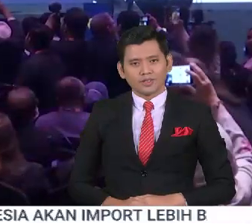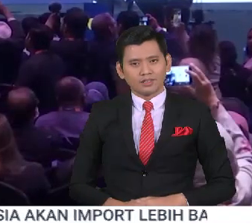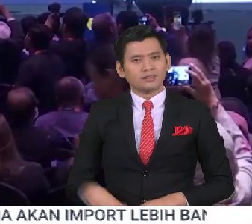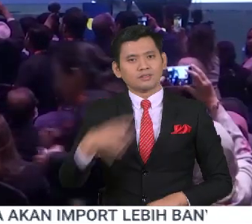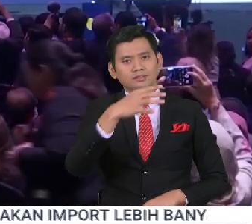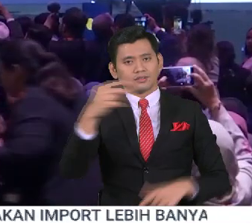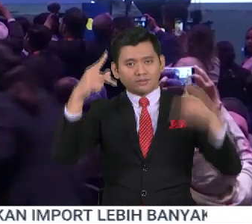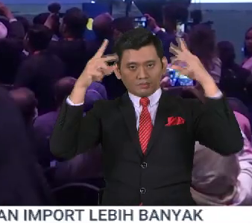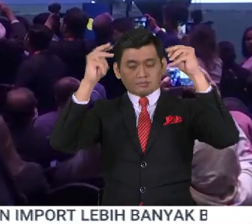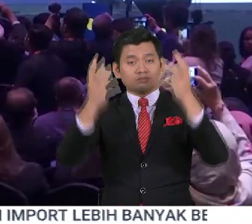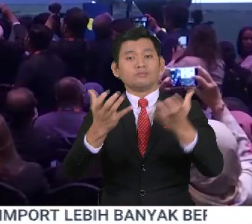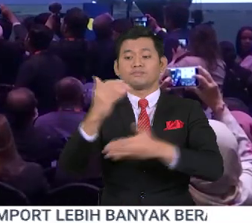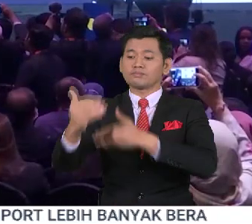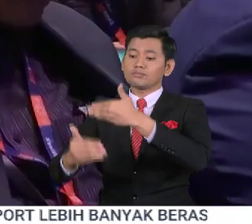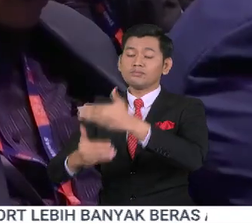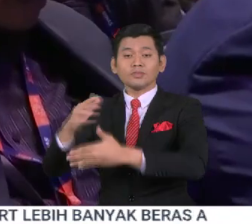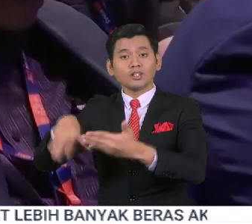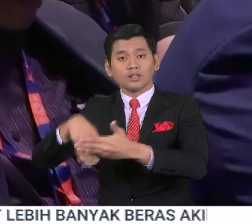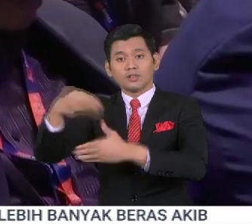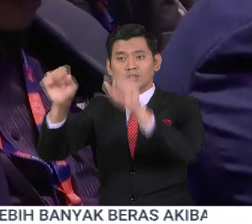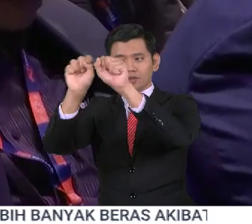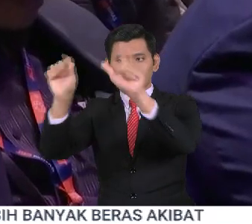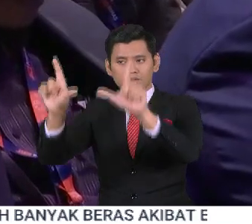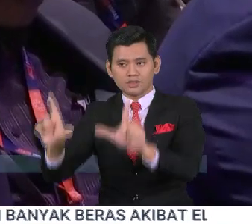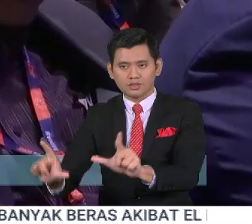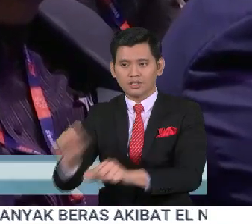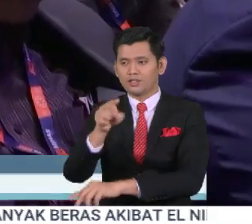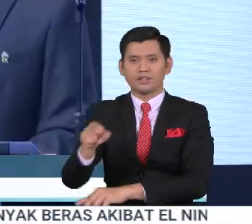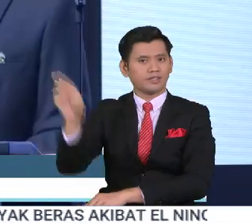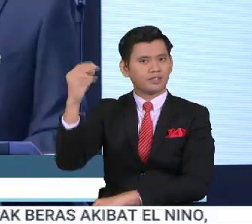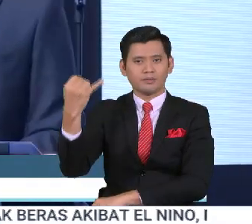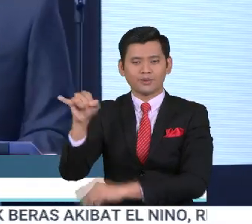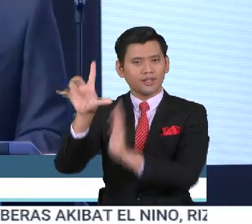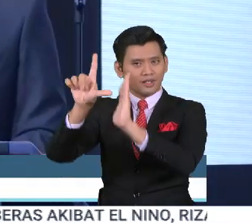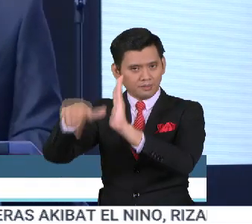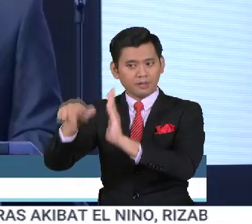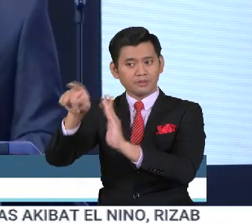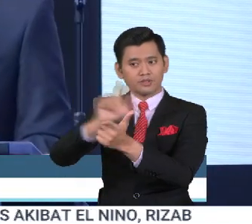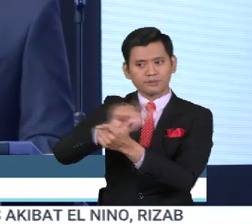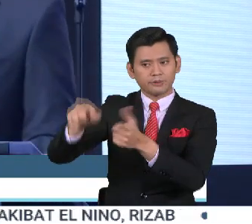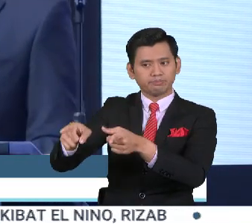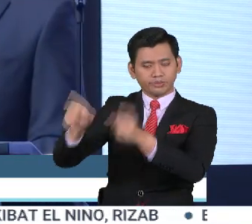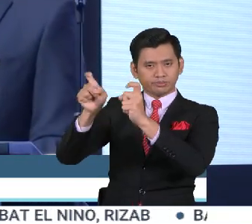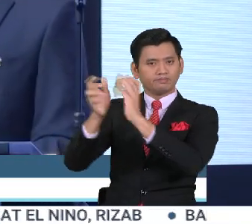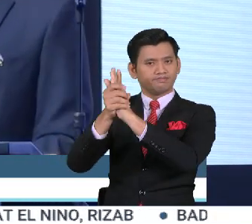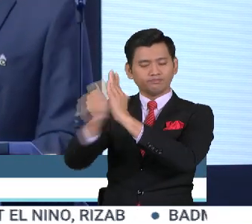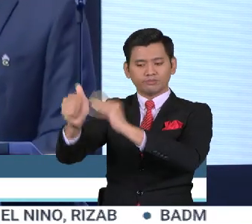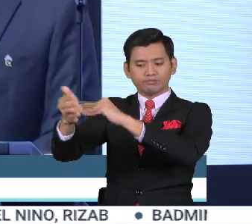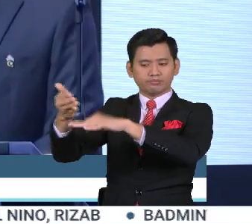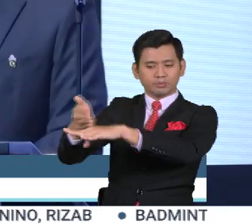Sementara itu, Perdana Menteri mahu proses pengeluaran pensijilan halal tidak dilengahkan dan kelulusannya dibuat lebih cekap.